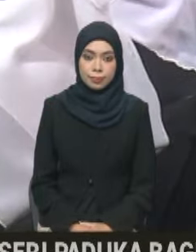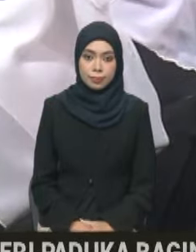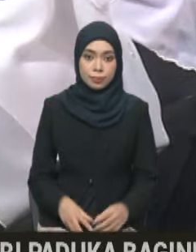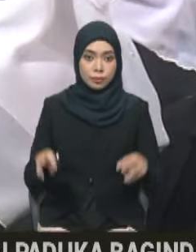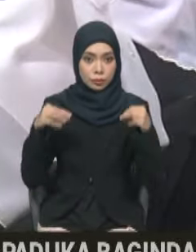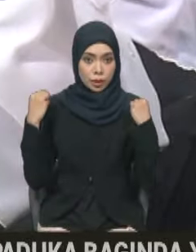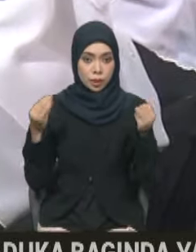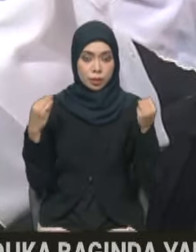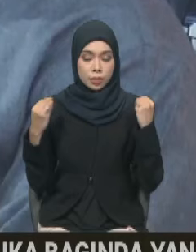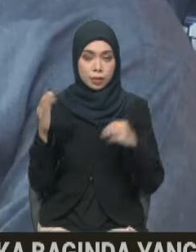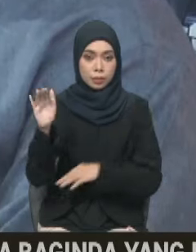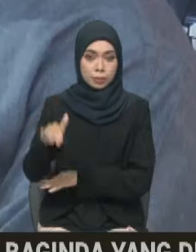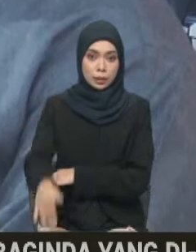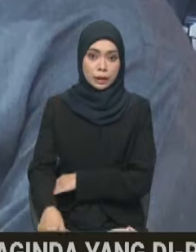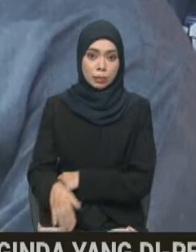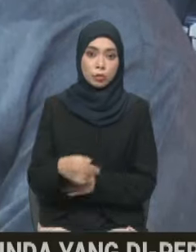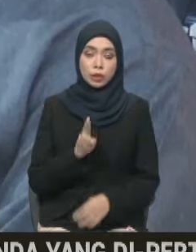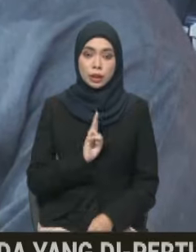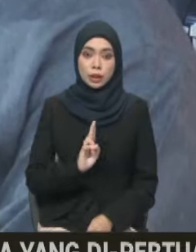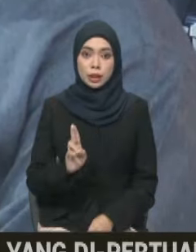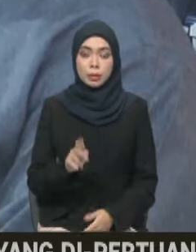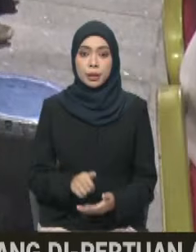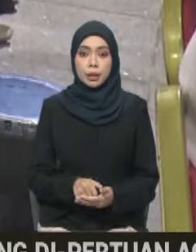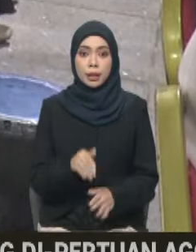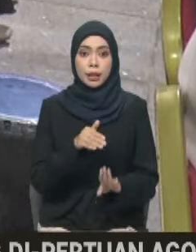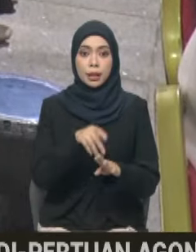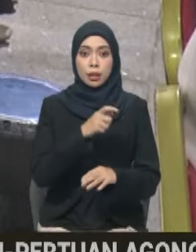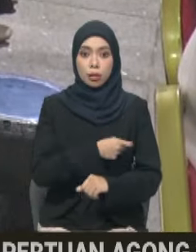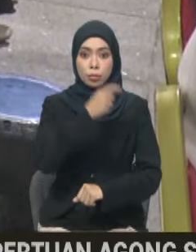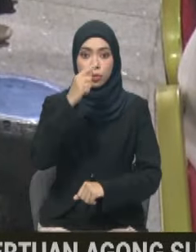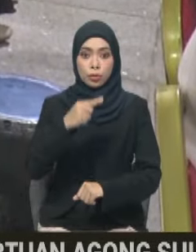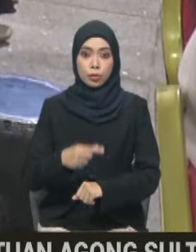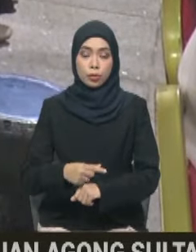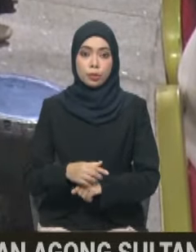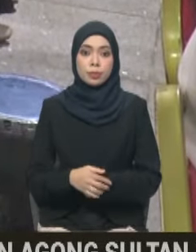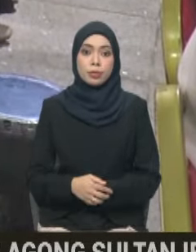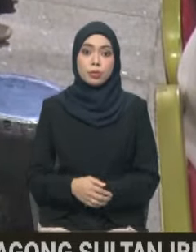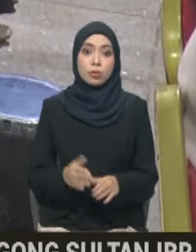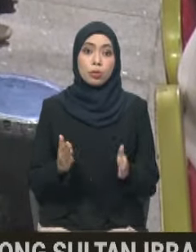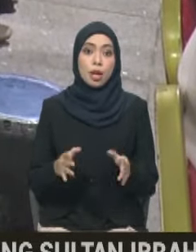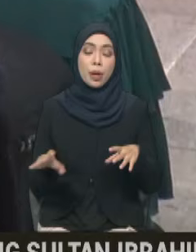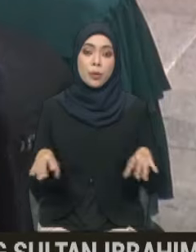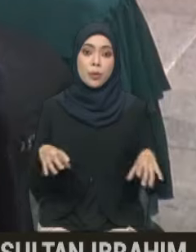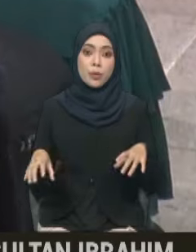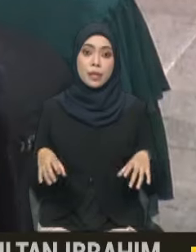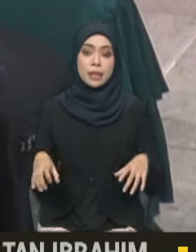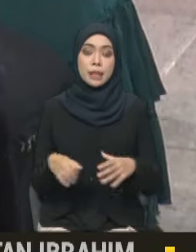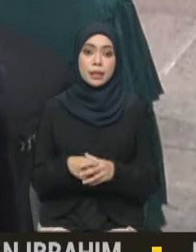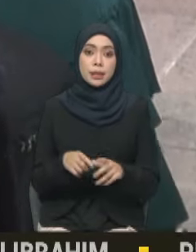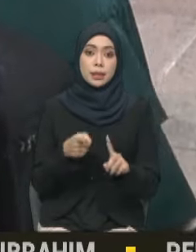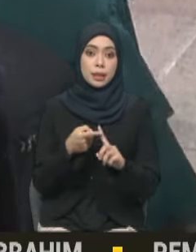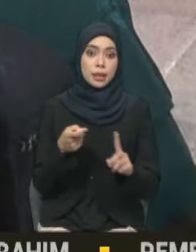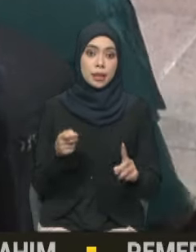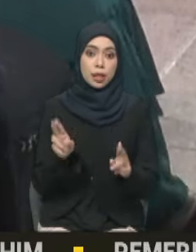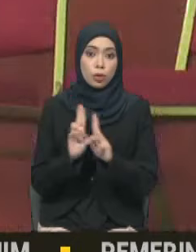Majlis Malam Bercorak Keugamaan menyerikan pentas perayaan di daerah Temburong yang diungkayahkan oleh Unit Dakwah Daerah Temburong.